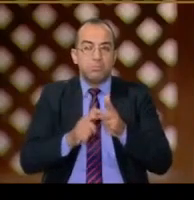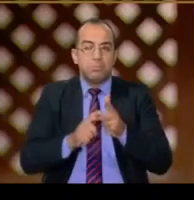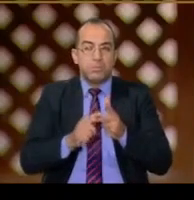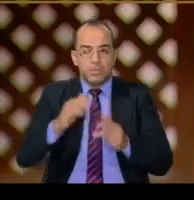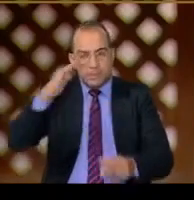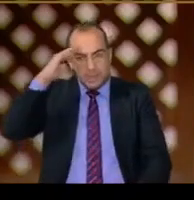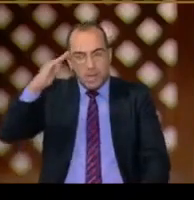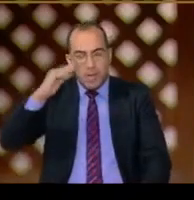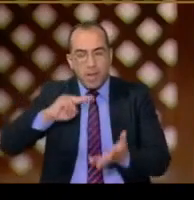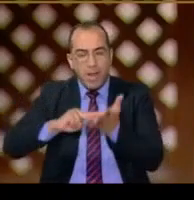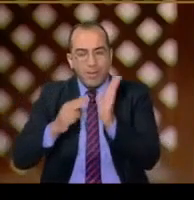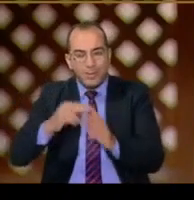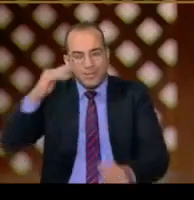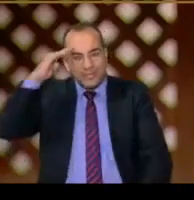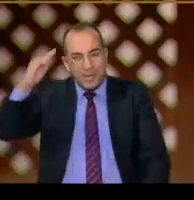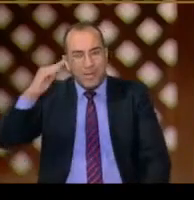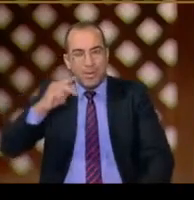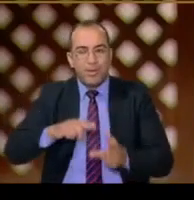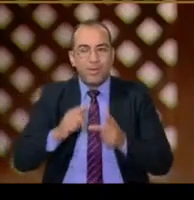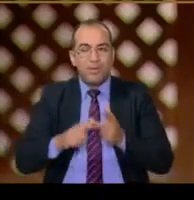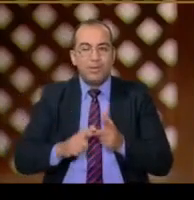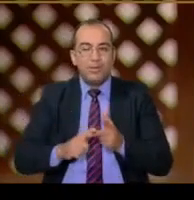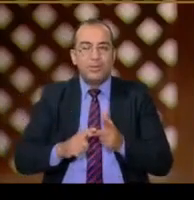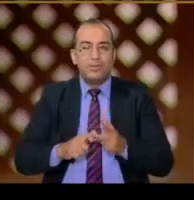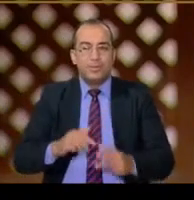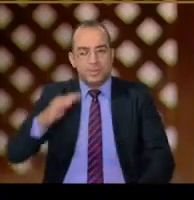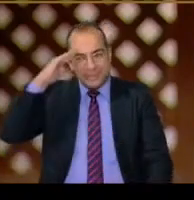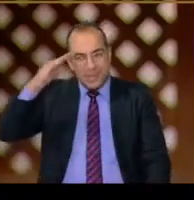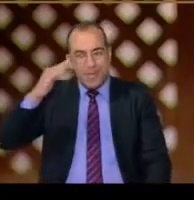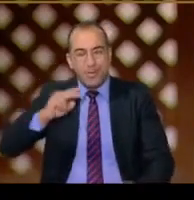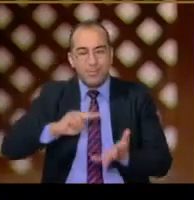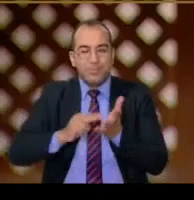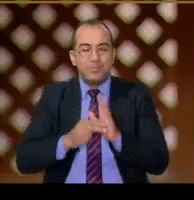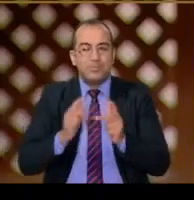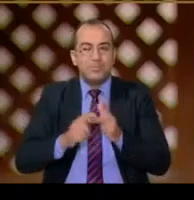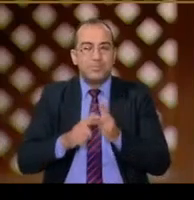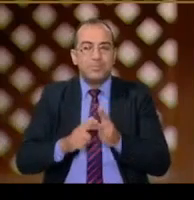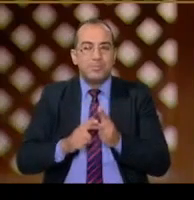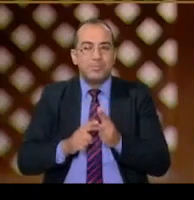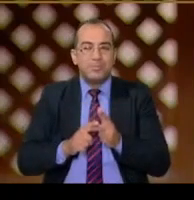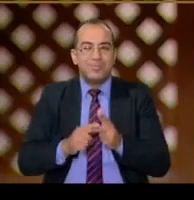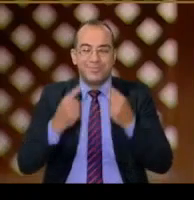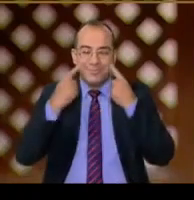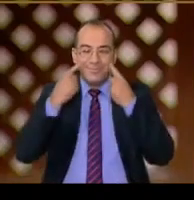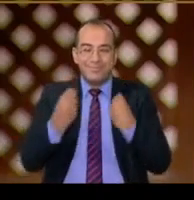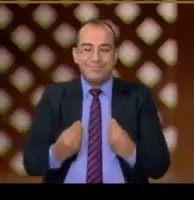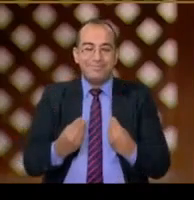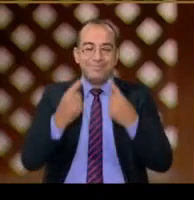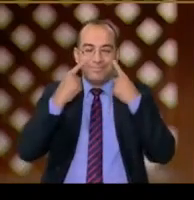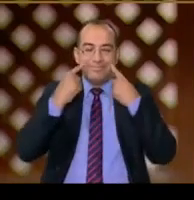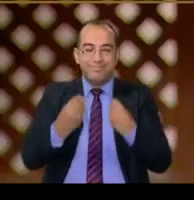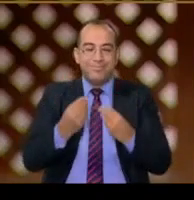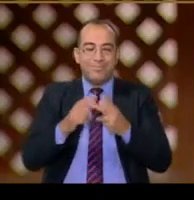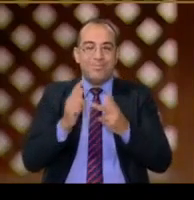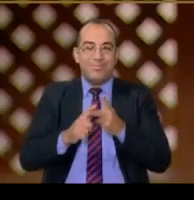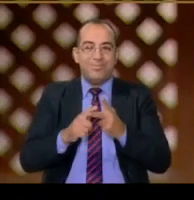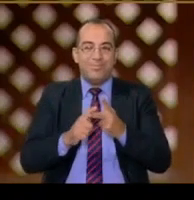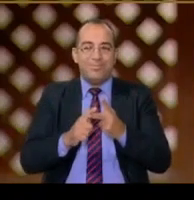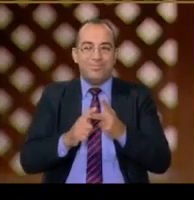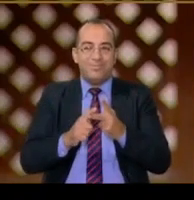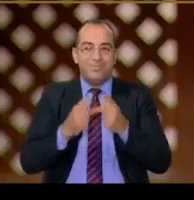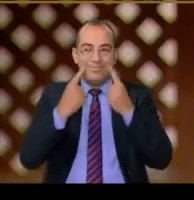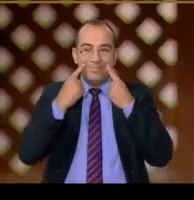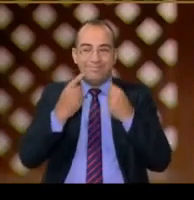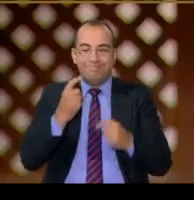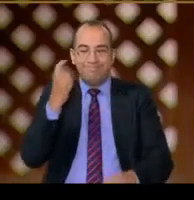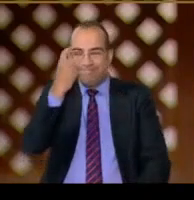سلام عليكم لله طالع اقول كلمتين لله هضحك لله مكشر شويه